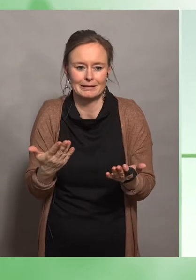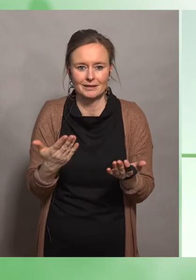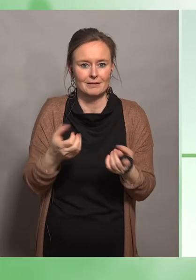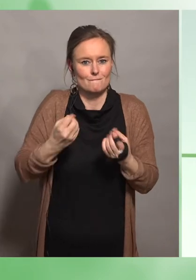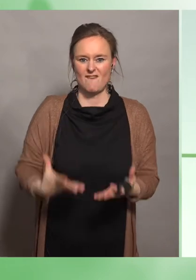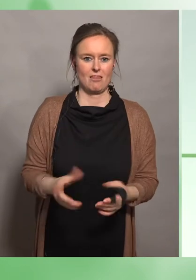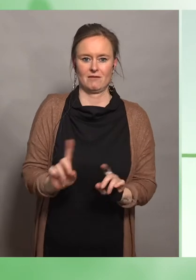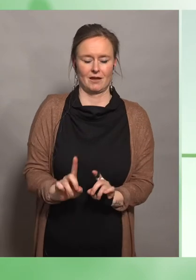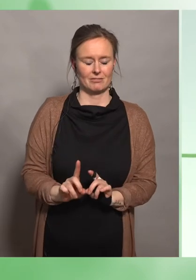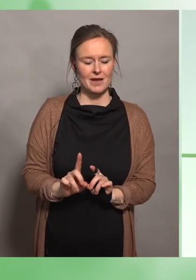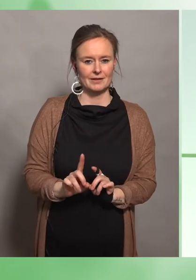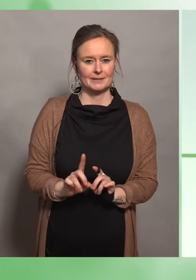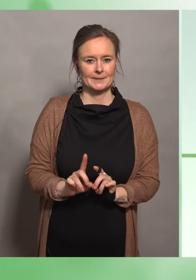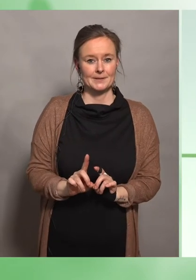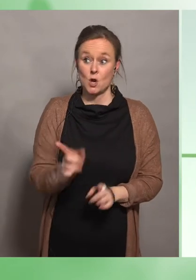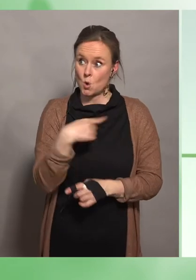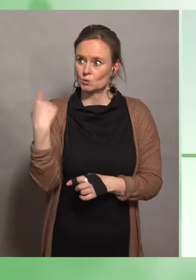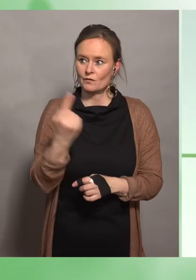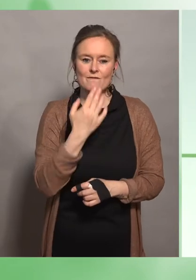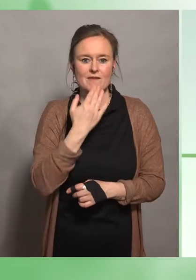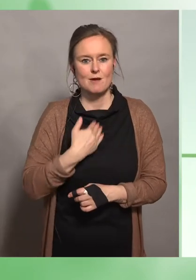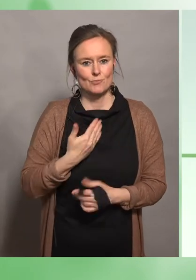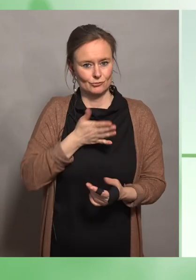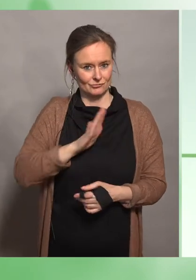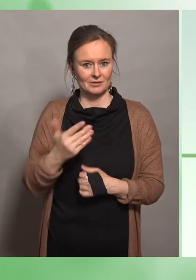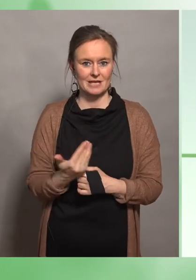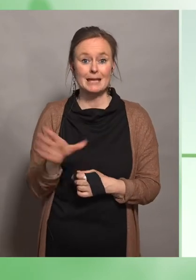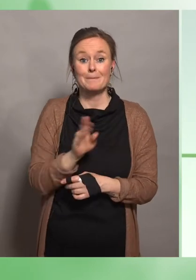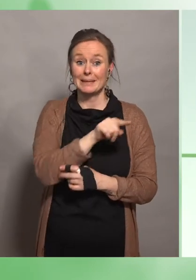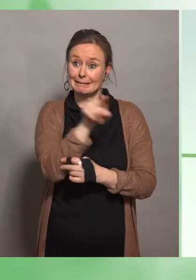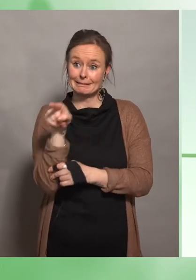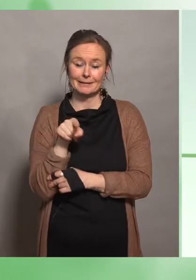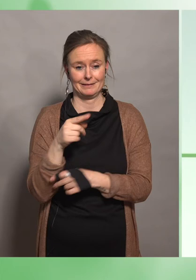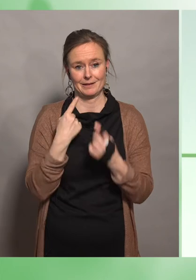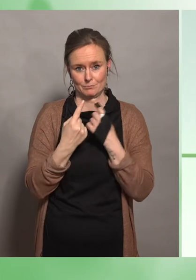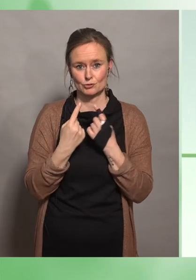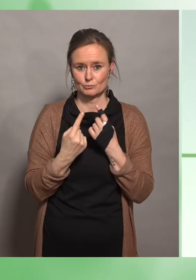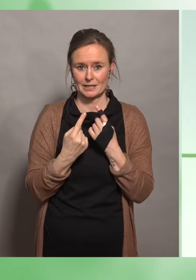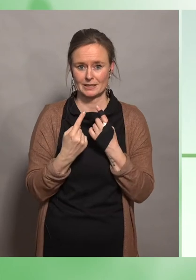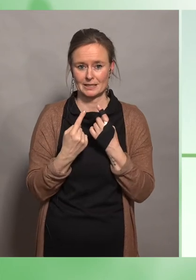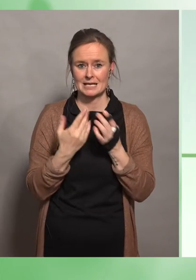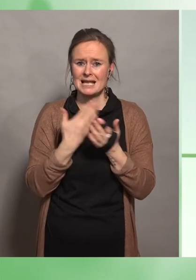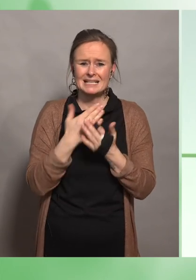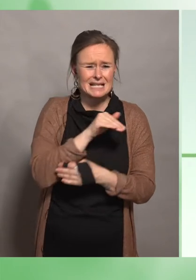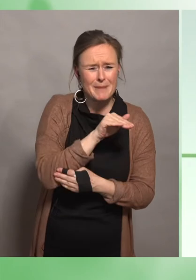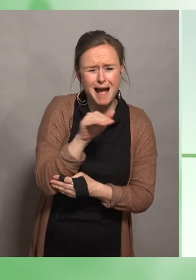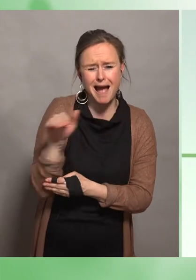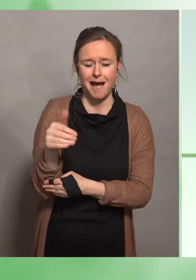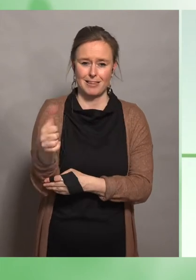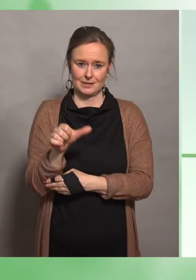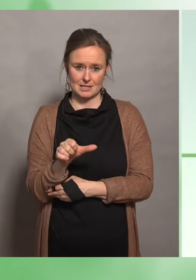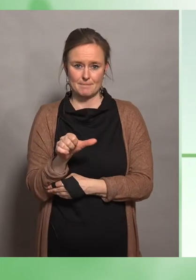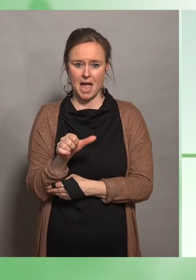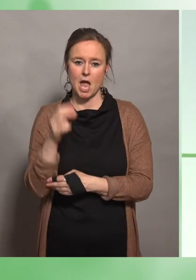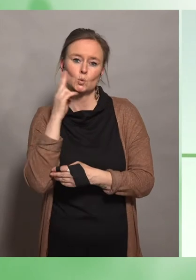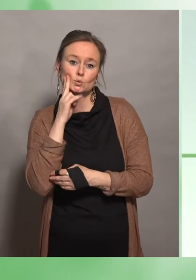auch tatsächlich macht. Und genau das wollen wir heute mit Ihnen besprechen. Und deswegen haben wir alle Stakeholder dabei. Wir haben